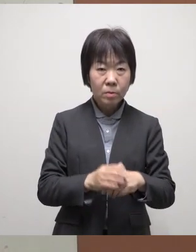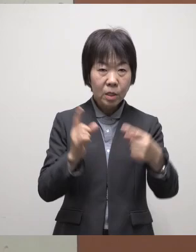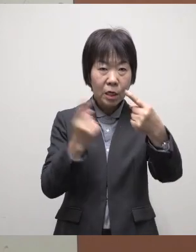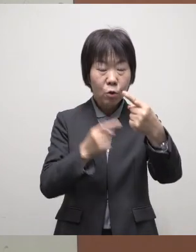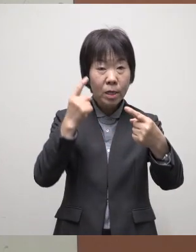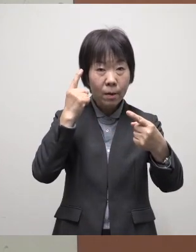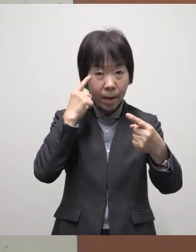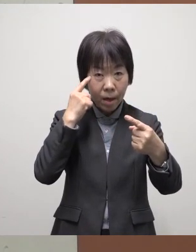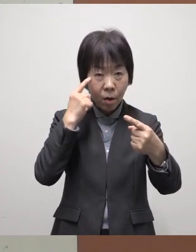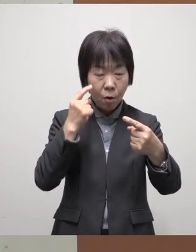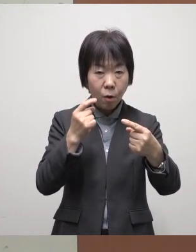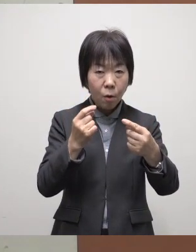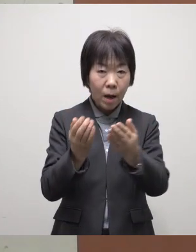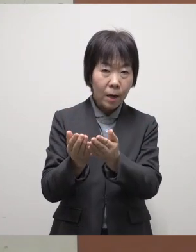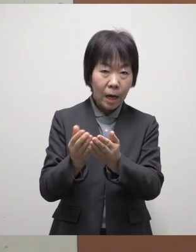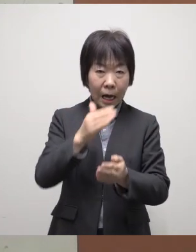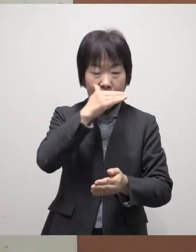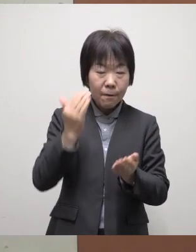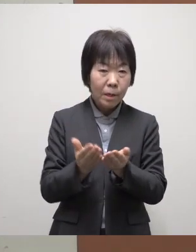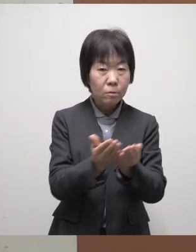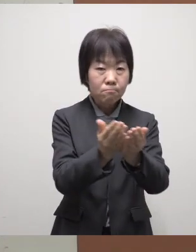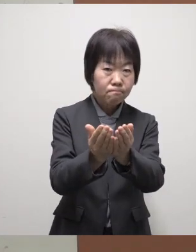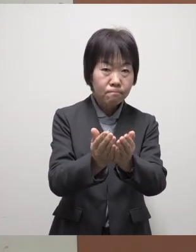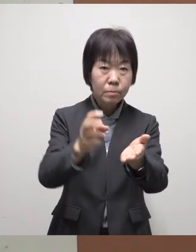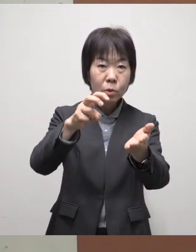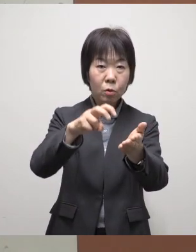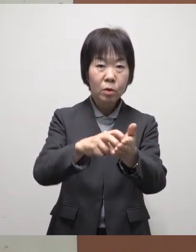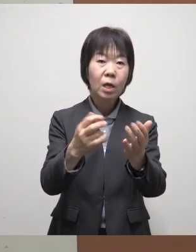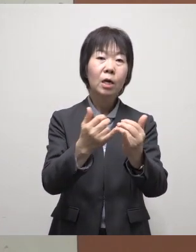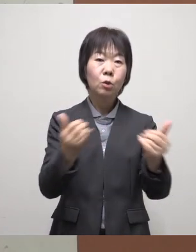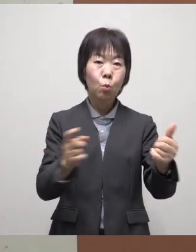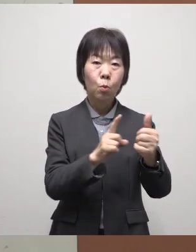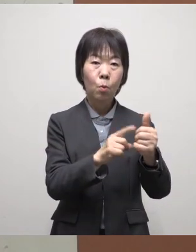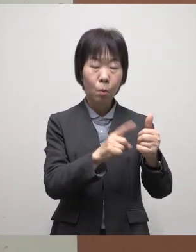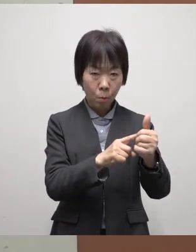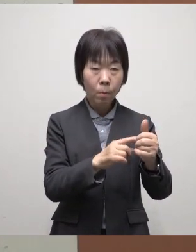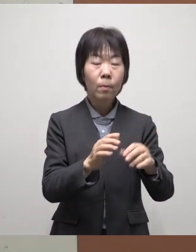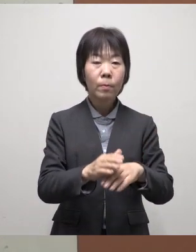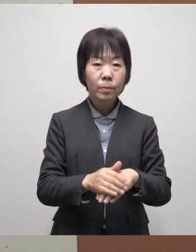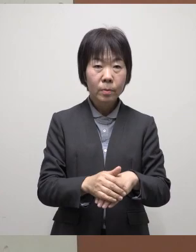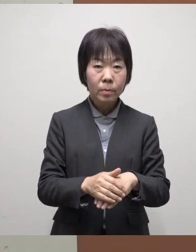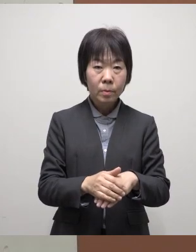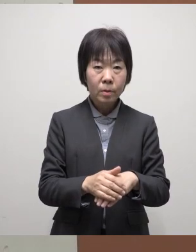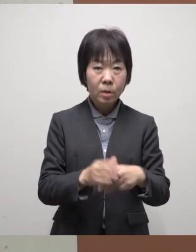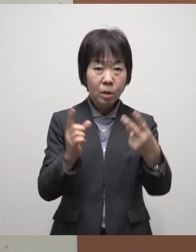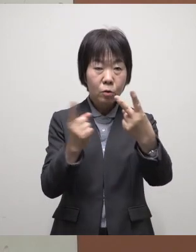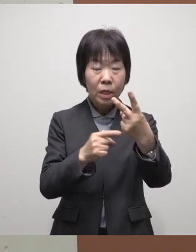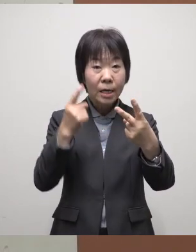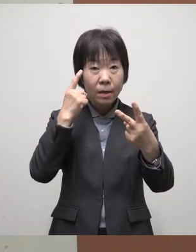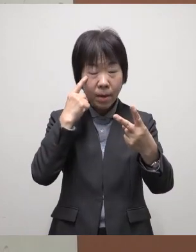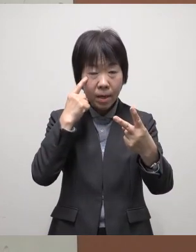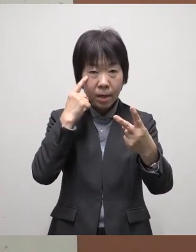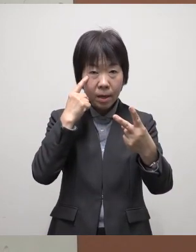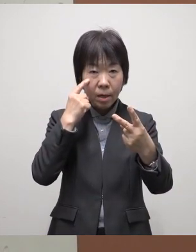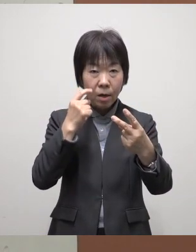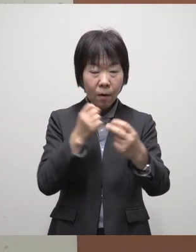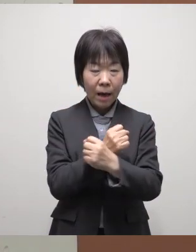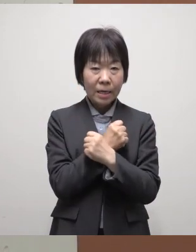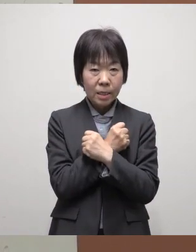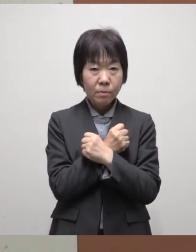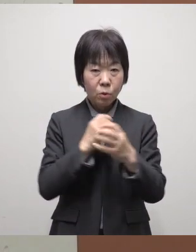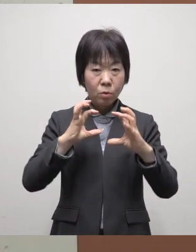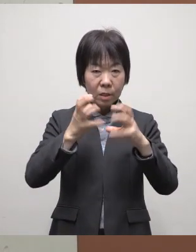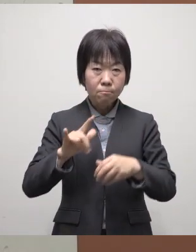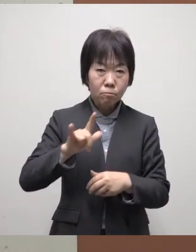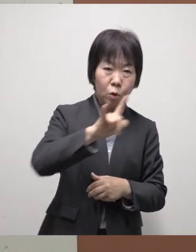目の方はダイヤモンドプリンセス号に乗船押されていた形でありました2例目の方はエジプトに旅行